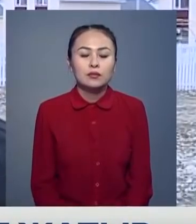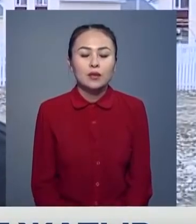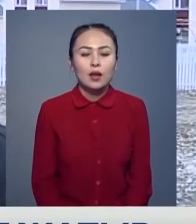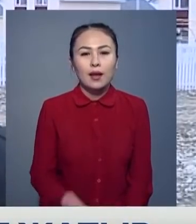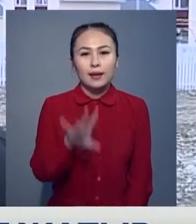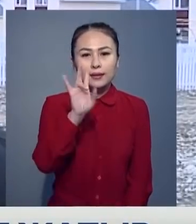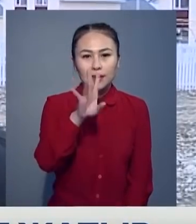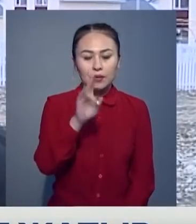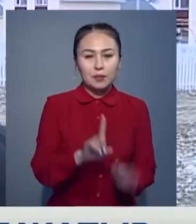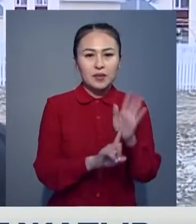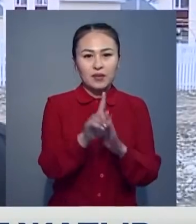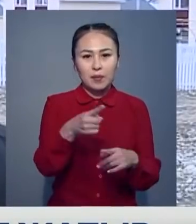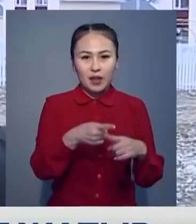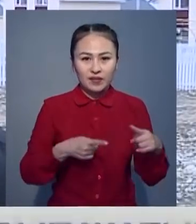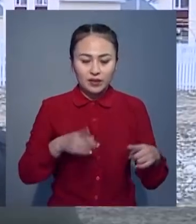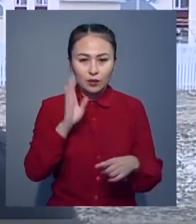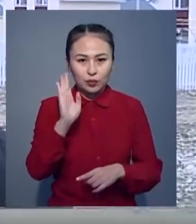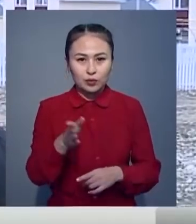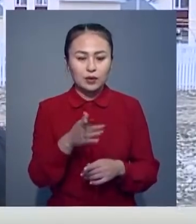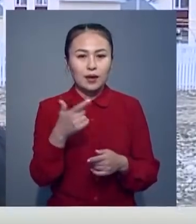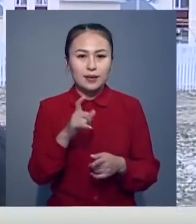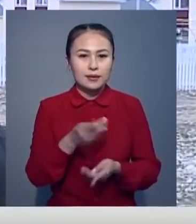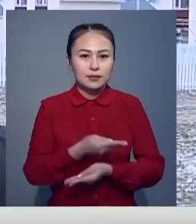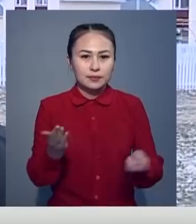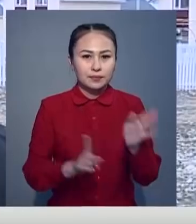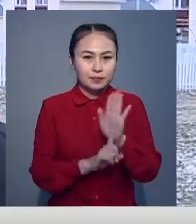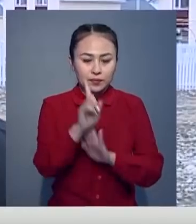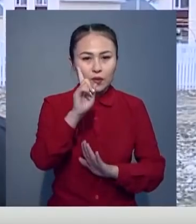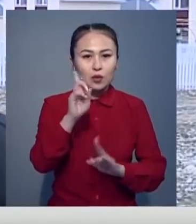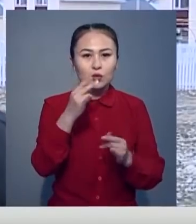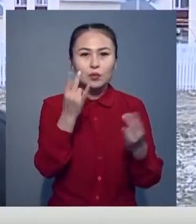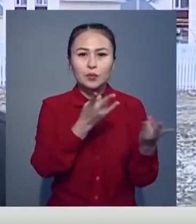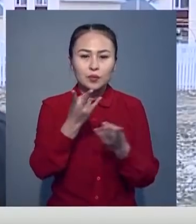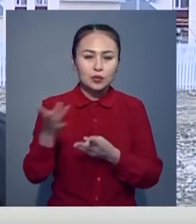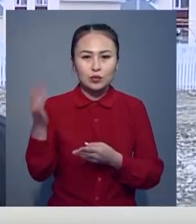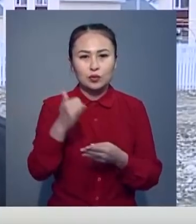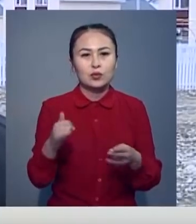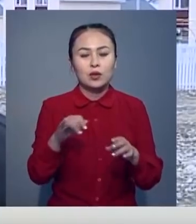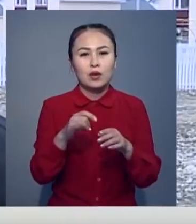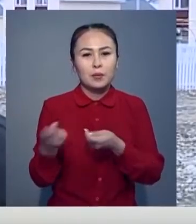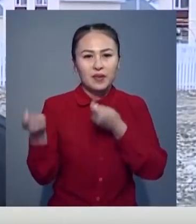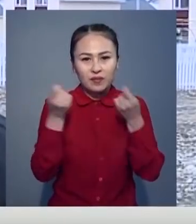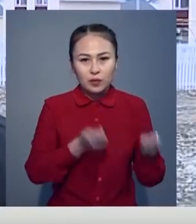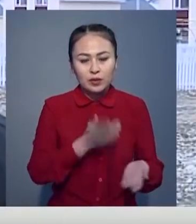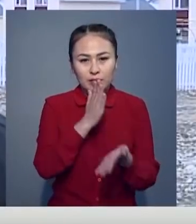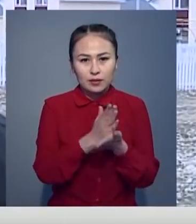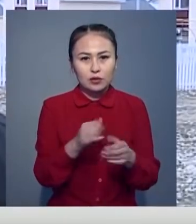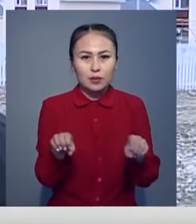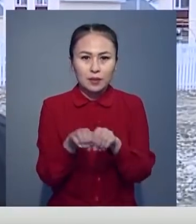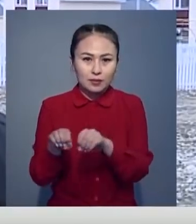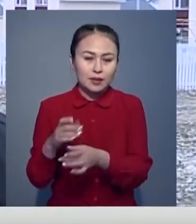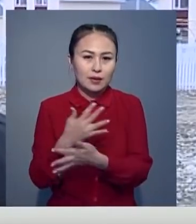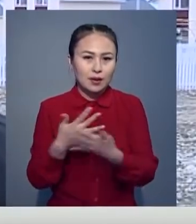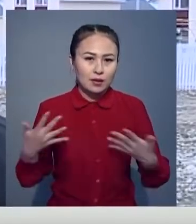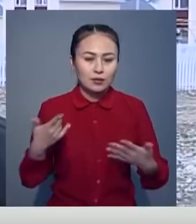Қараша айының алғашқы жартысында 100 үйге газ бере бастаймыз. Қазір керек құрылғылардың барлығы жеткізілді. Соларды құрастырып, газ